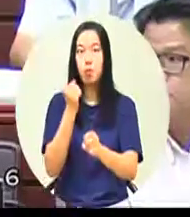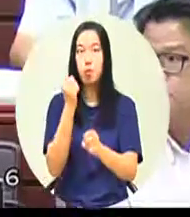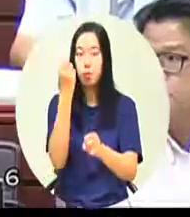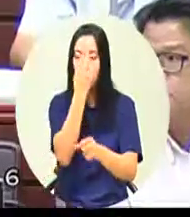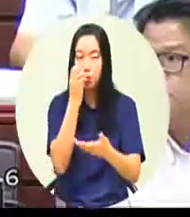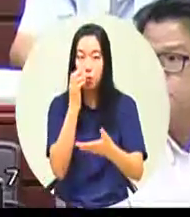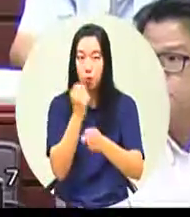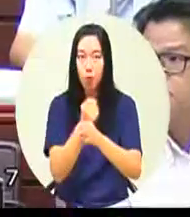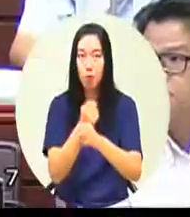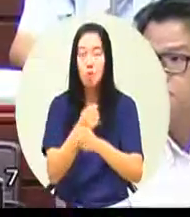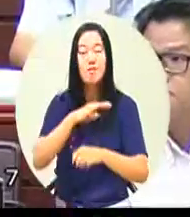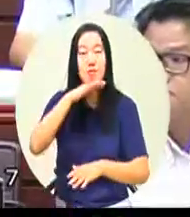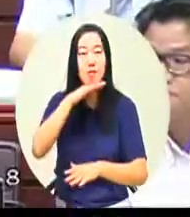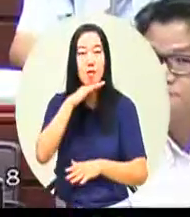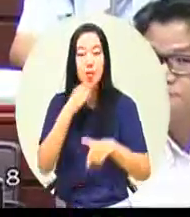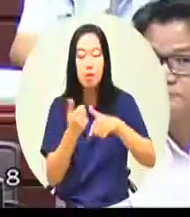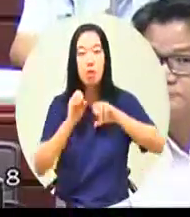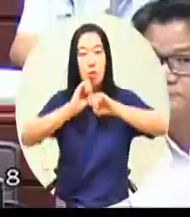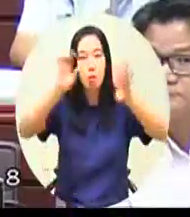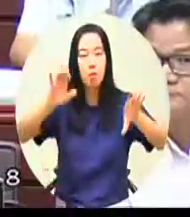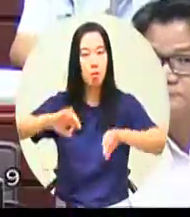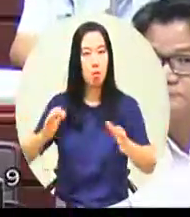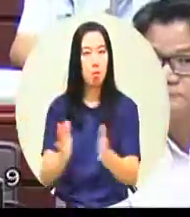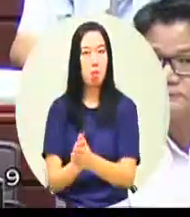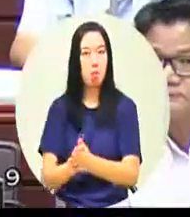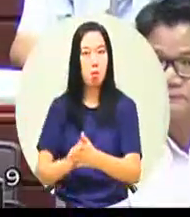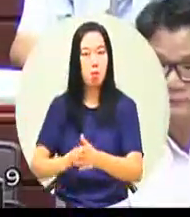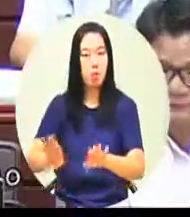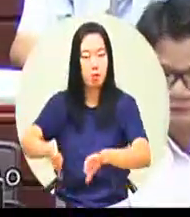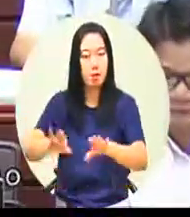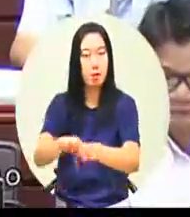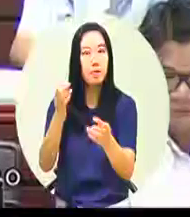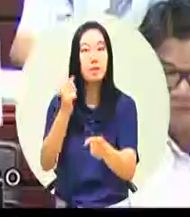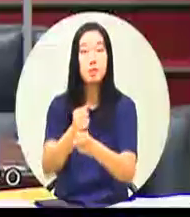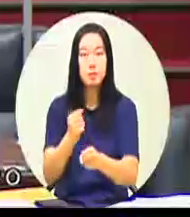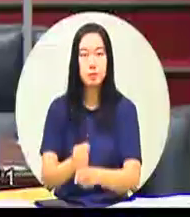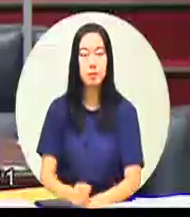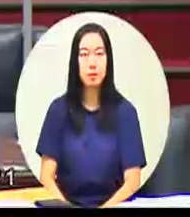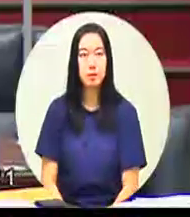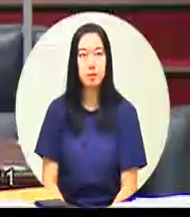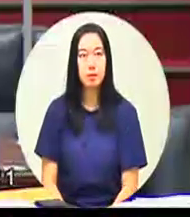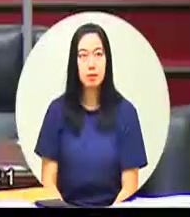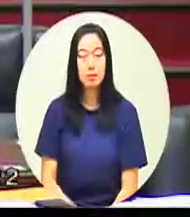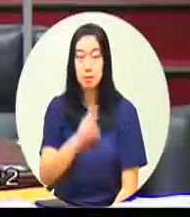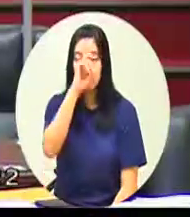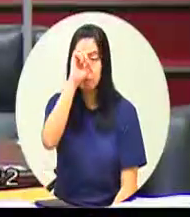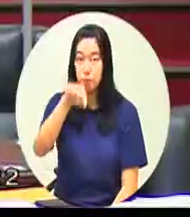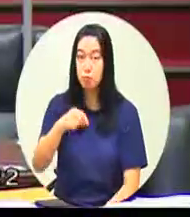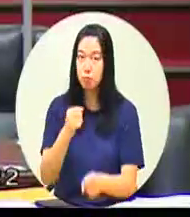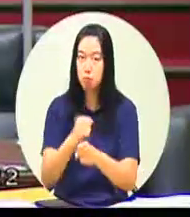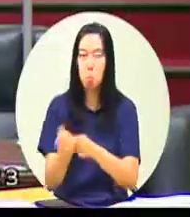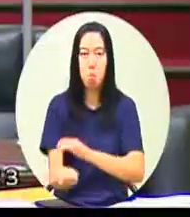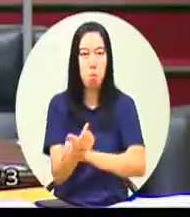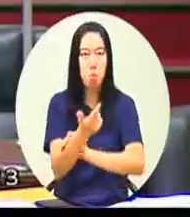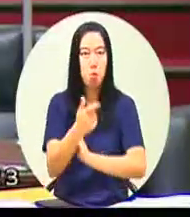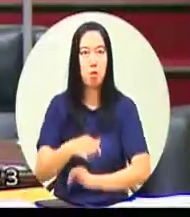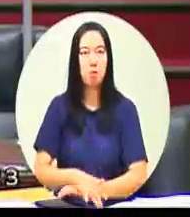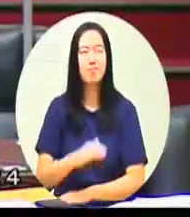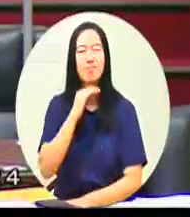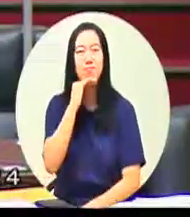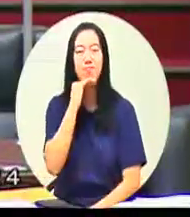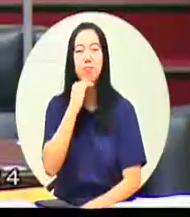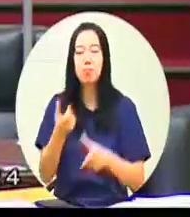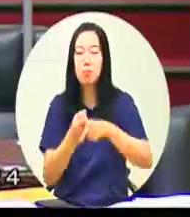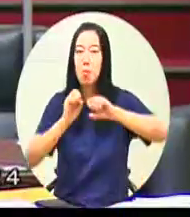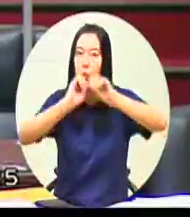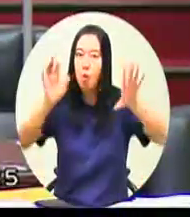等到他公告了以后呢，我们就会来直接进行。 好，谢谢蔡局长哈，希望这个不要等到公布出来以后哈，不能